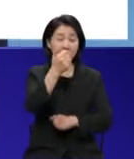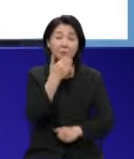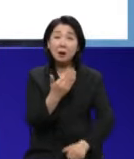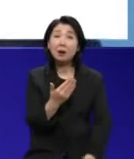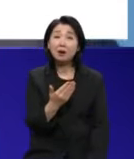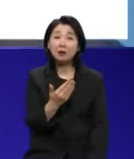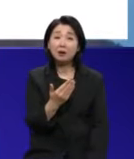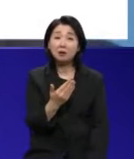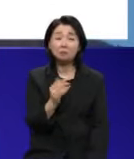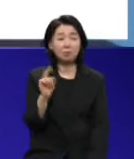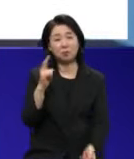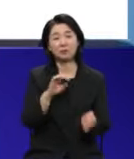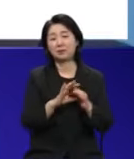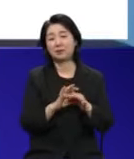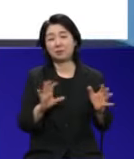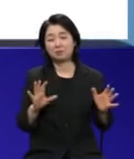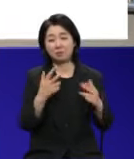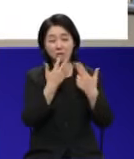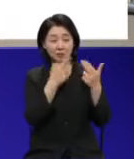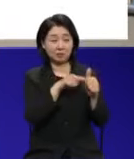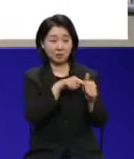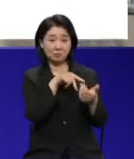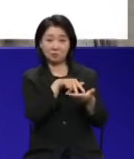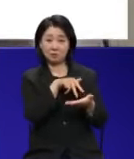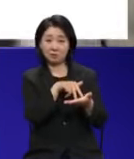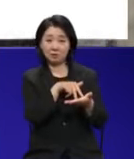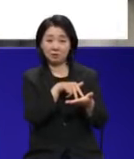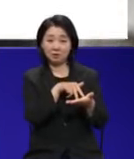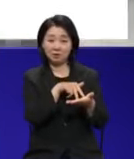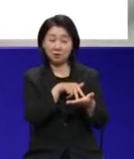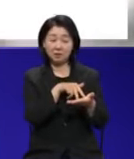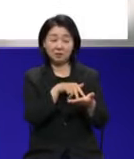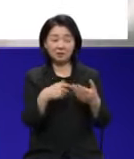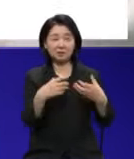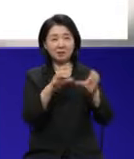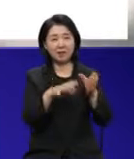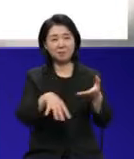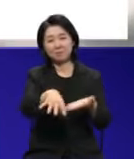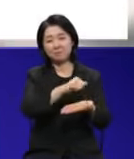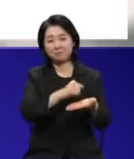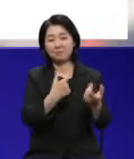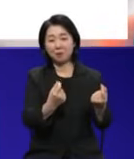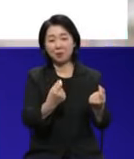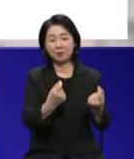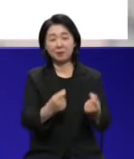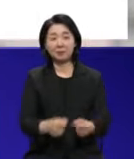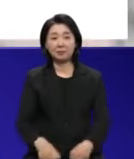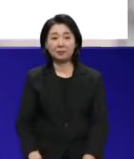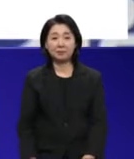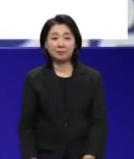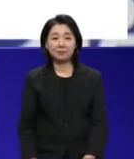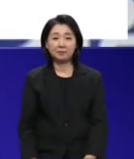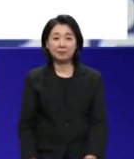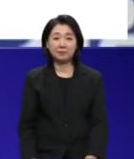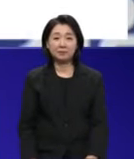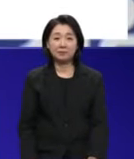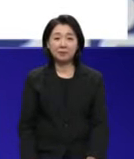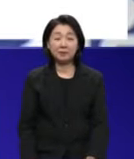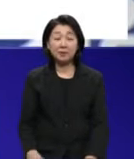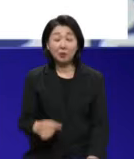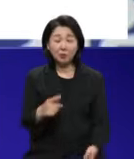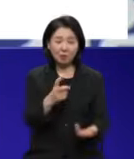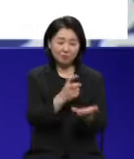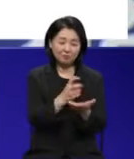됐든간에 이재명 대표로서 이재명 대표는이 당을 완전히 장악했다고 볼 수밖에 없고 어 여러 가지 사법 리스크에도